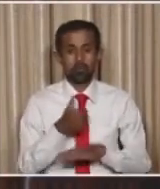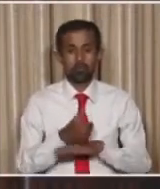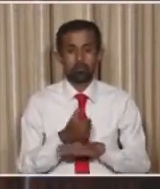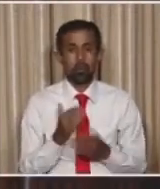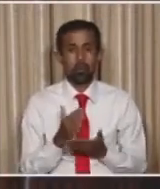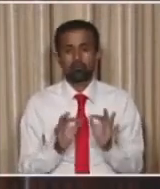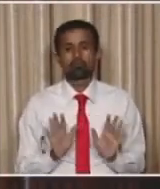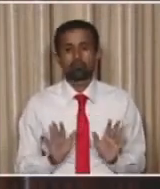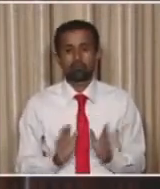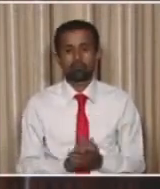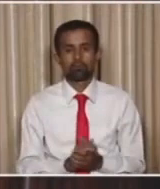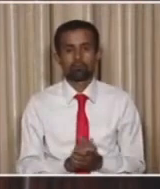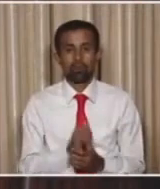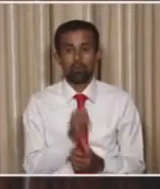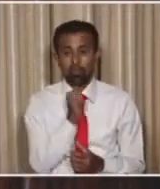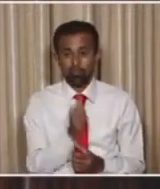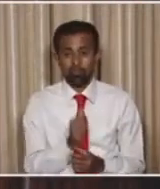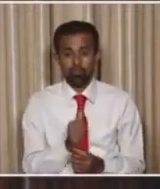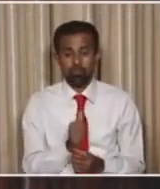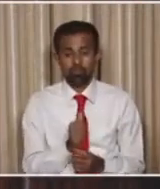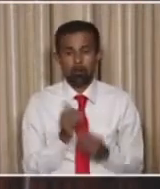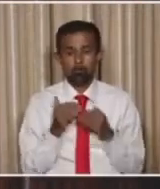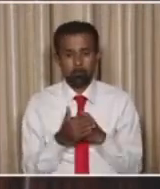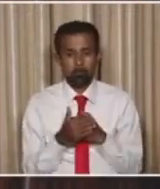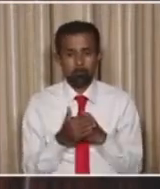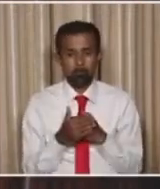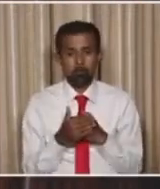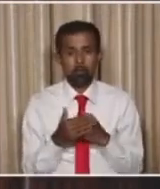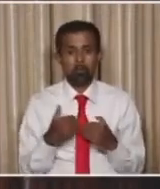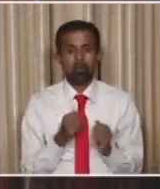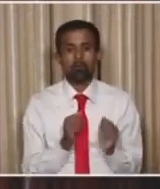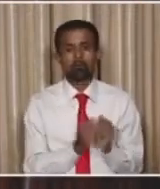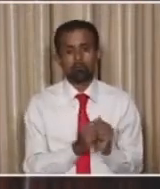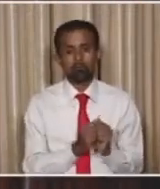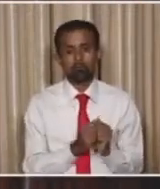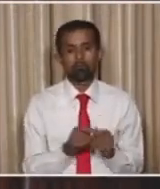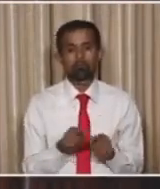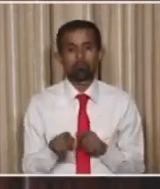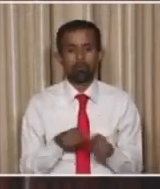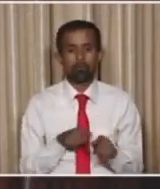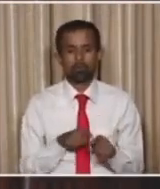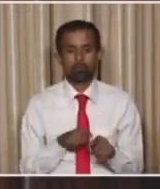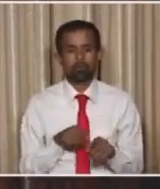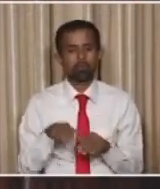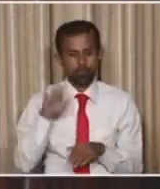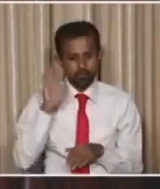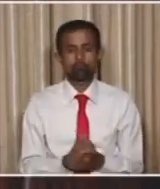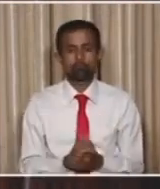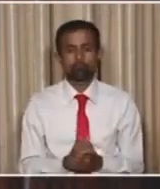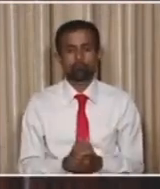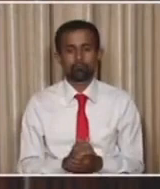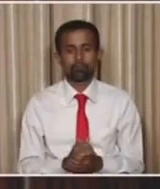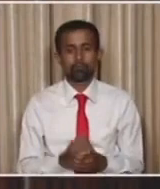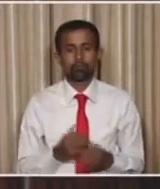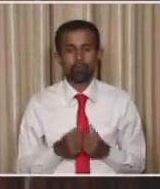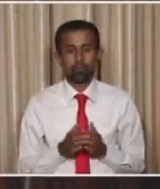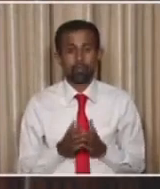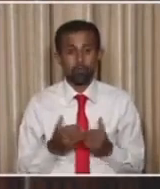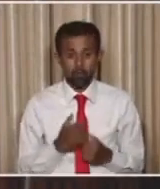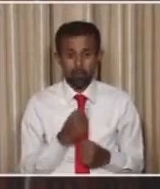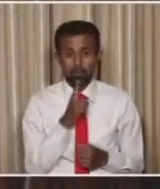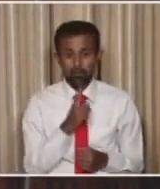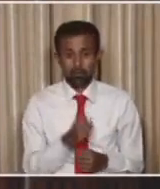එකක්ම ප්‍රබන්ධ. ඇත්ත වසන් කරලා අපි කටයුතු කිරීම. මේක තමයි ඉතිහාසෙ පුරාම අපි කරේ. අපි